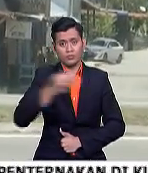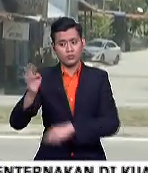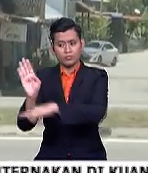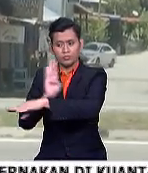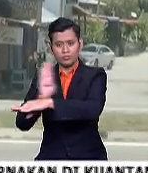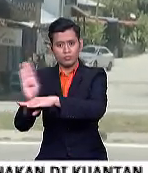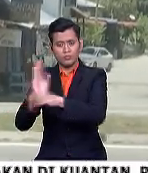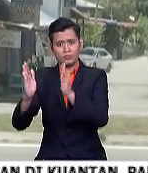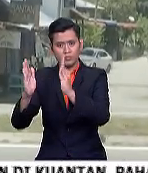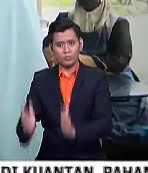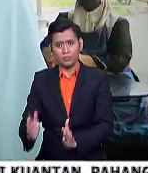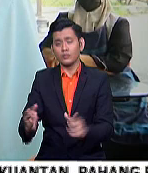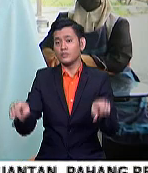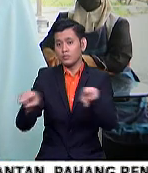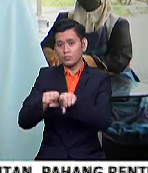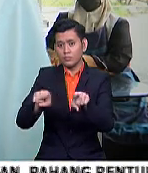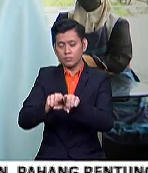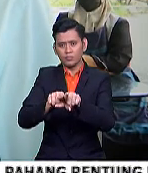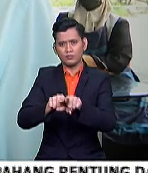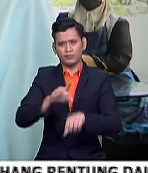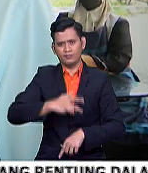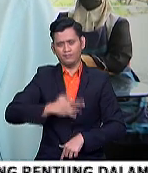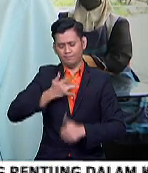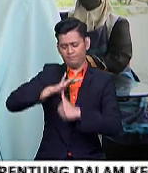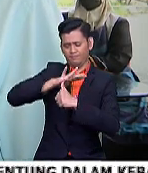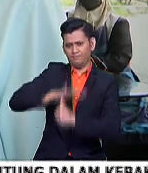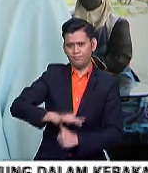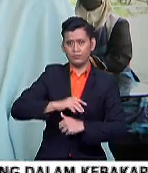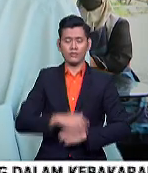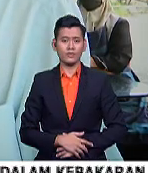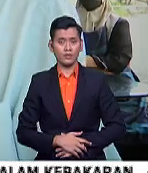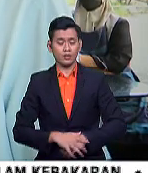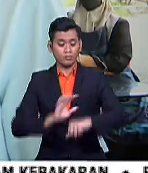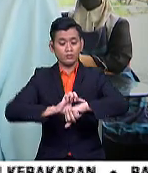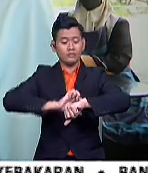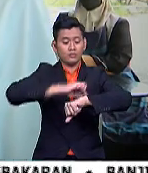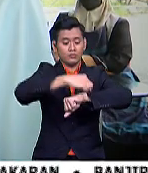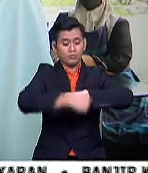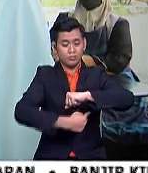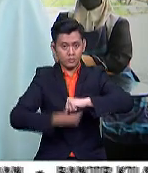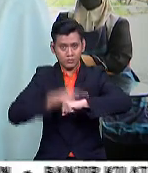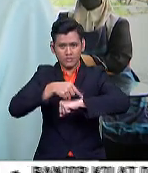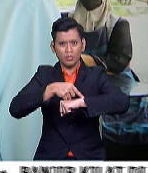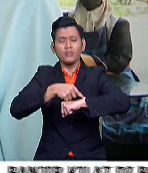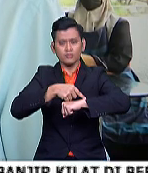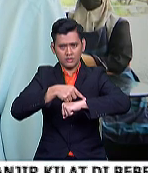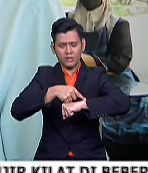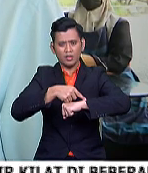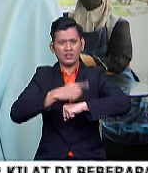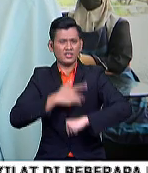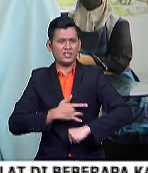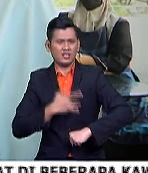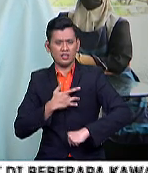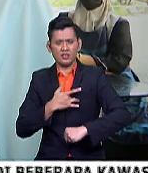kawasan tersebut. Pakai gelang tu susahlah pergerakan kita kan. Satu lagi, pergerakan orang nak pergi kerja apa tak